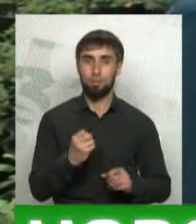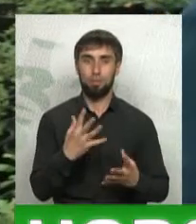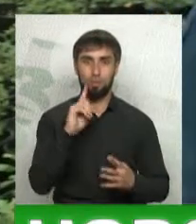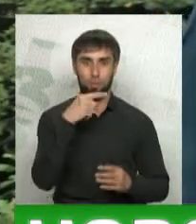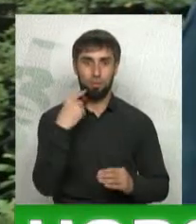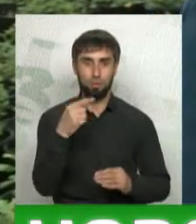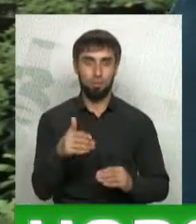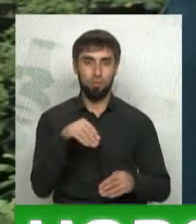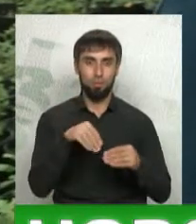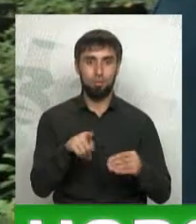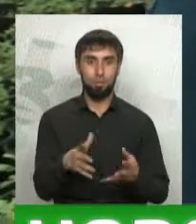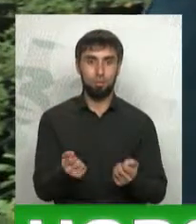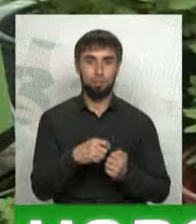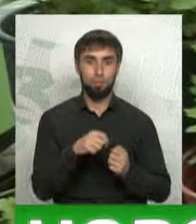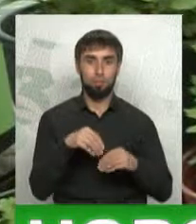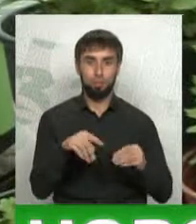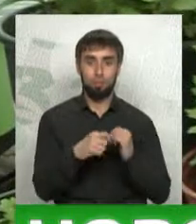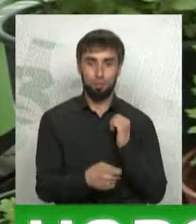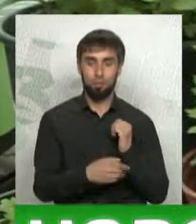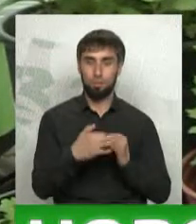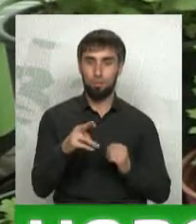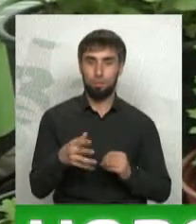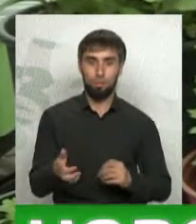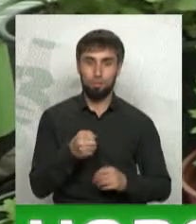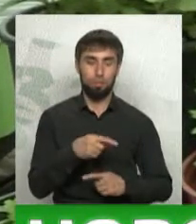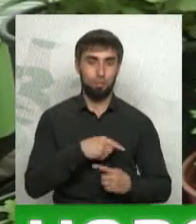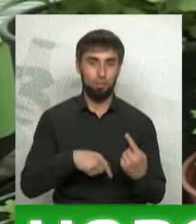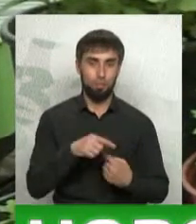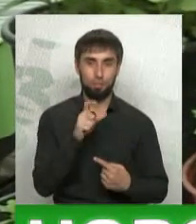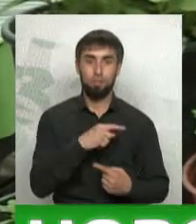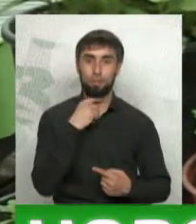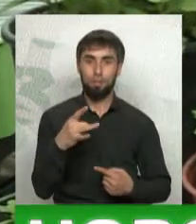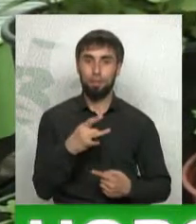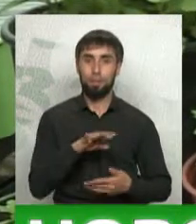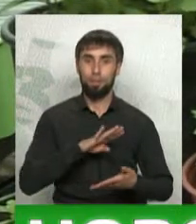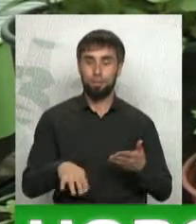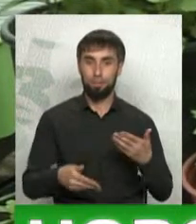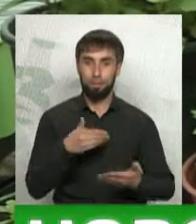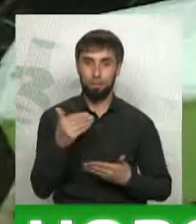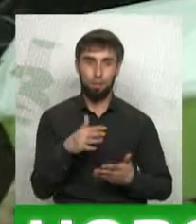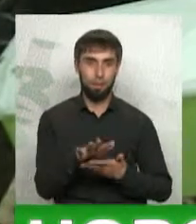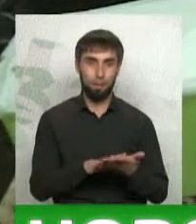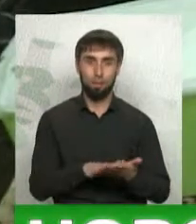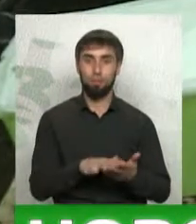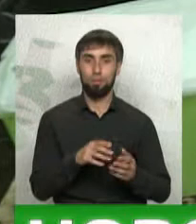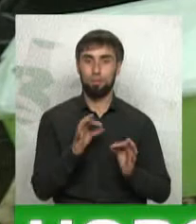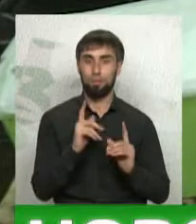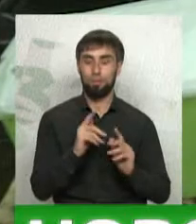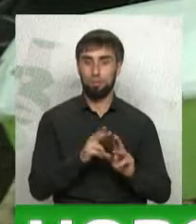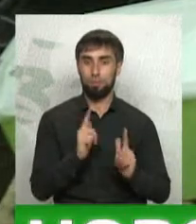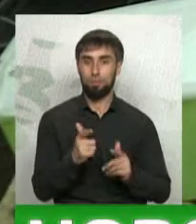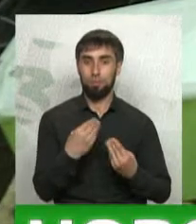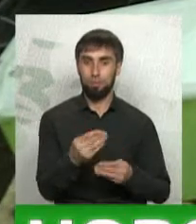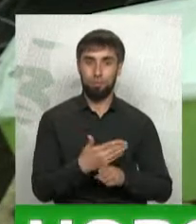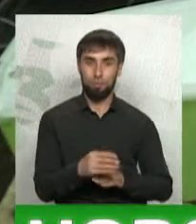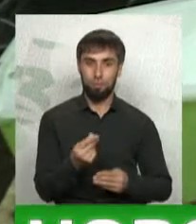него брать посадочный материал. В фонде поддержки предпринимательства Ингушетии после рассмотрения заявки одобрили займ